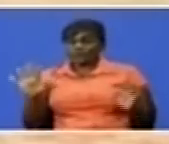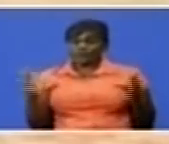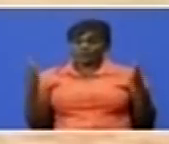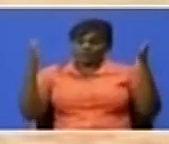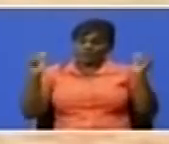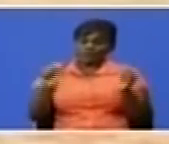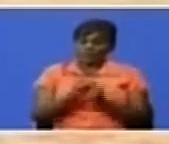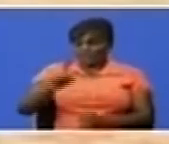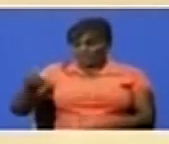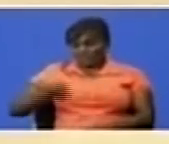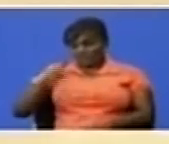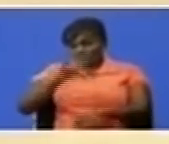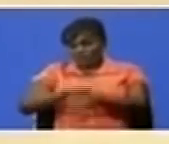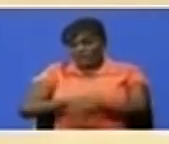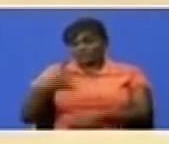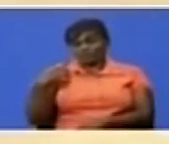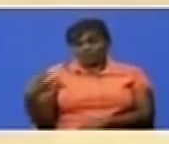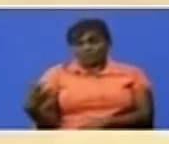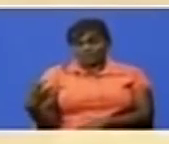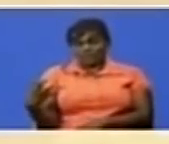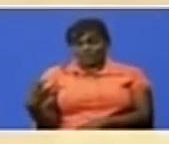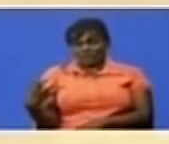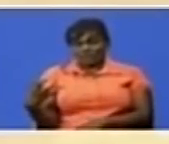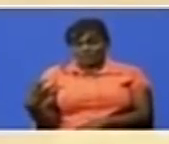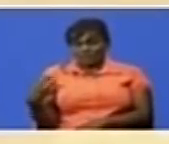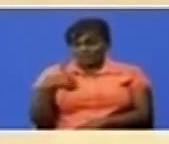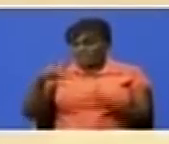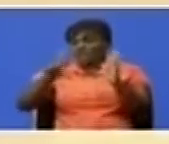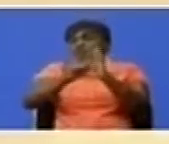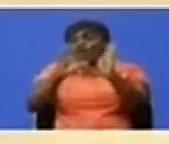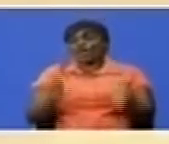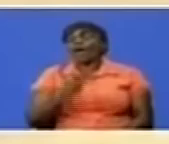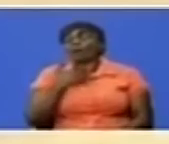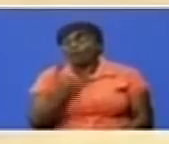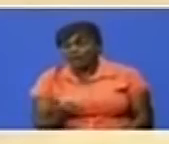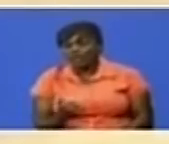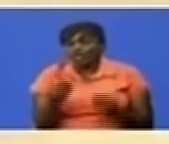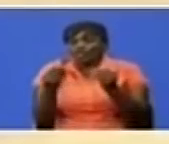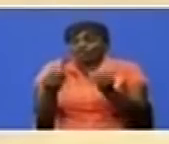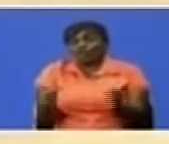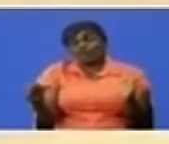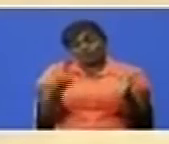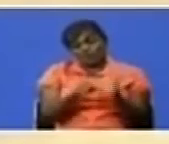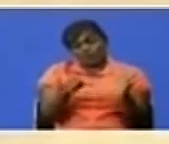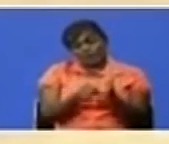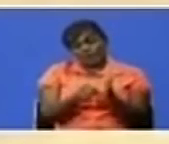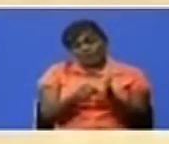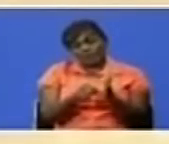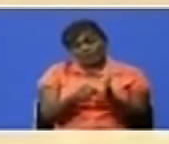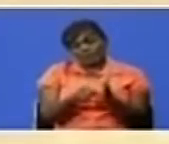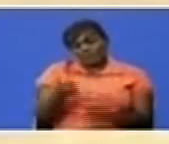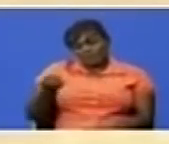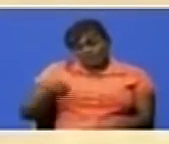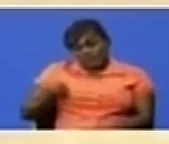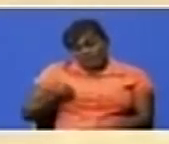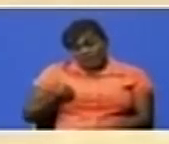na nipate mali nyingi. Nataka kuwa lawyer ili nikuje na sheria ambazo italeta usawa baina ya wasichana